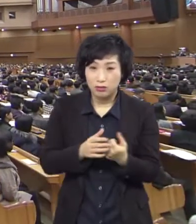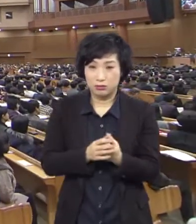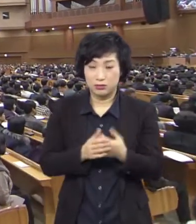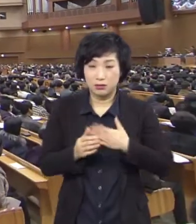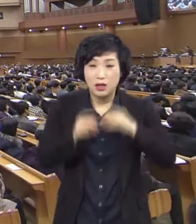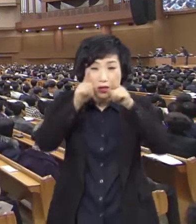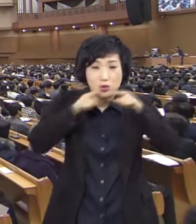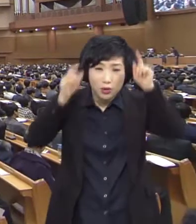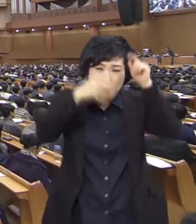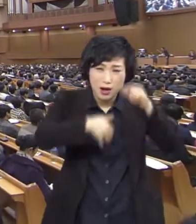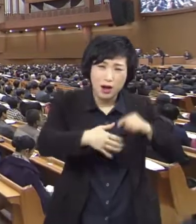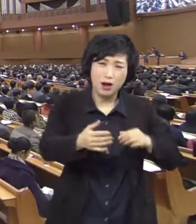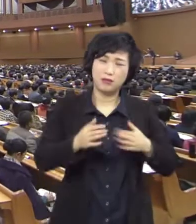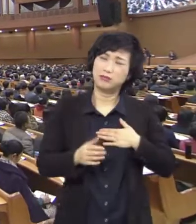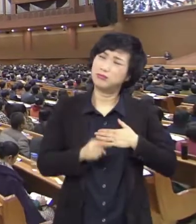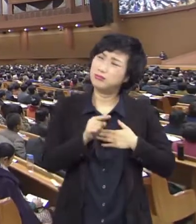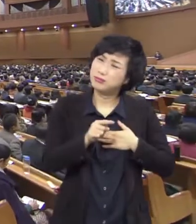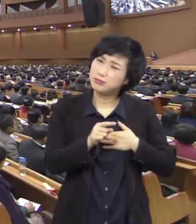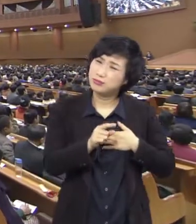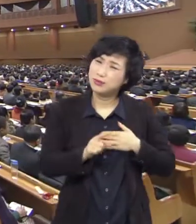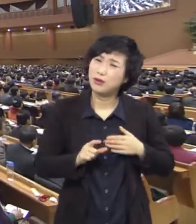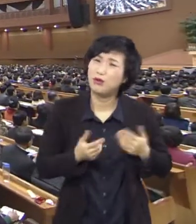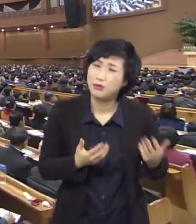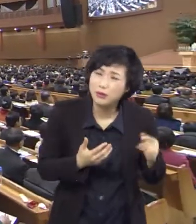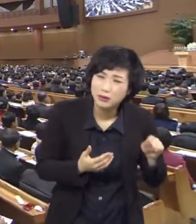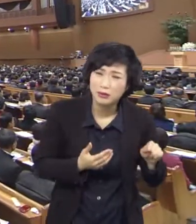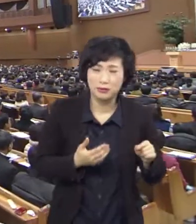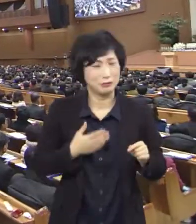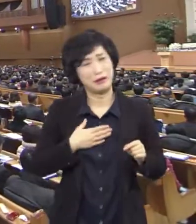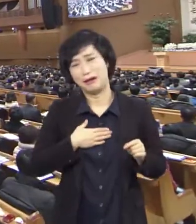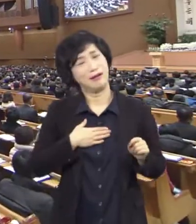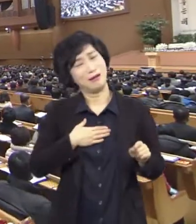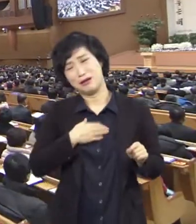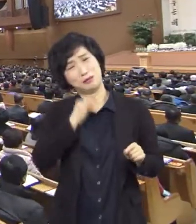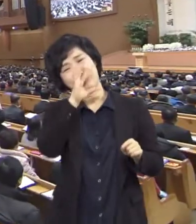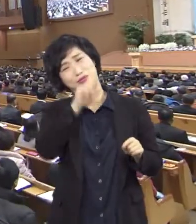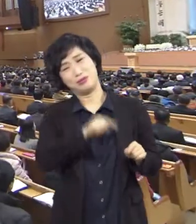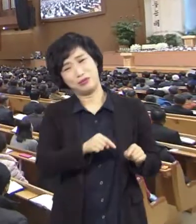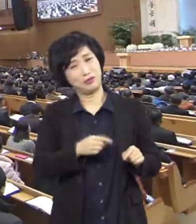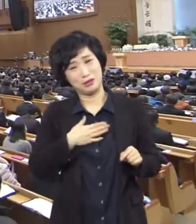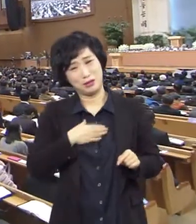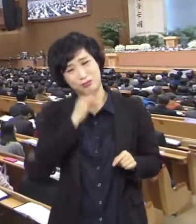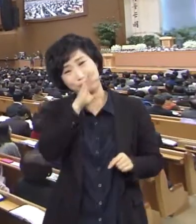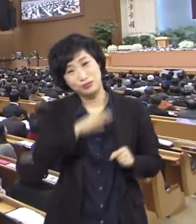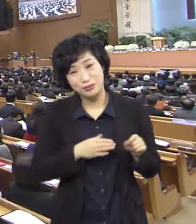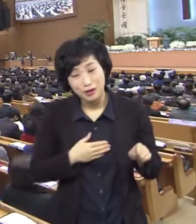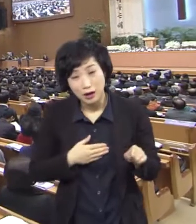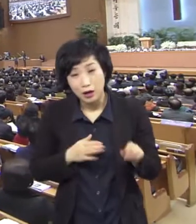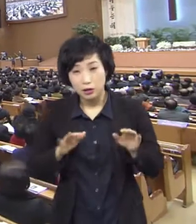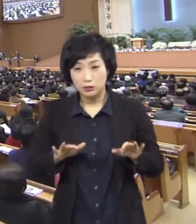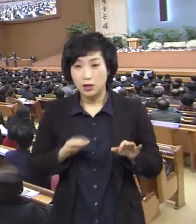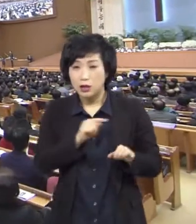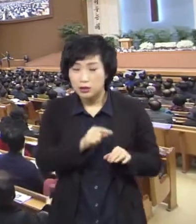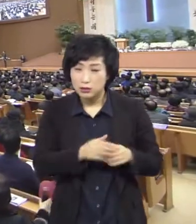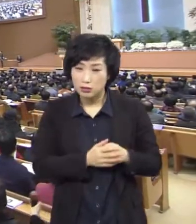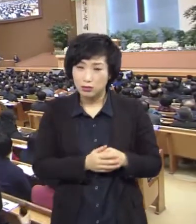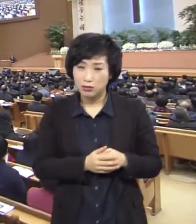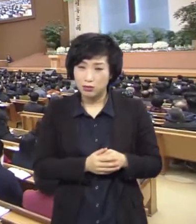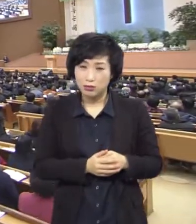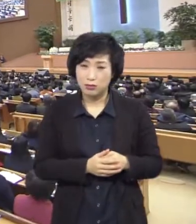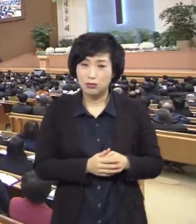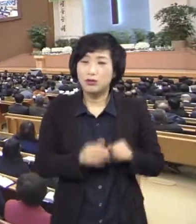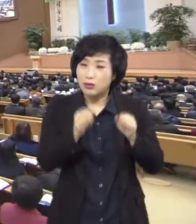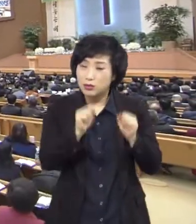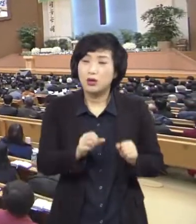내가 지옥에 가서 어떻게 견디겠느냐 나는 지옥에 가서 견딜 수가 없다 근데 이 견딜 수